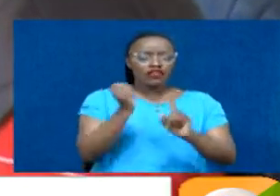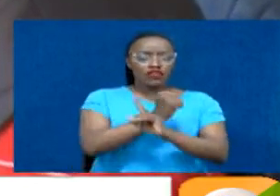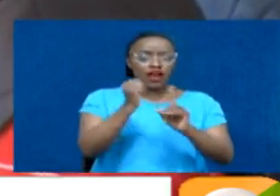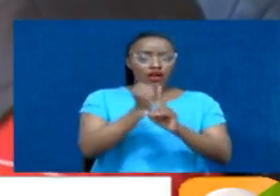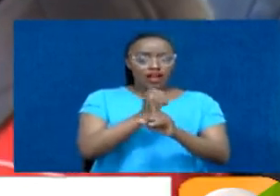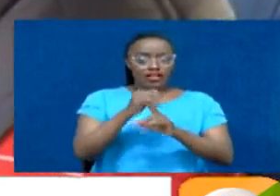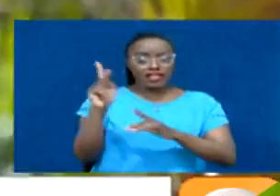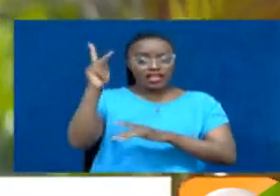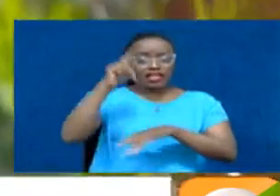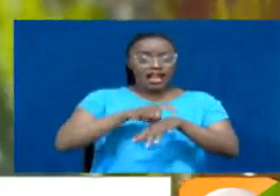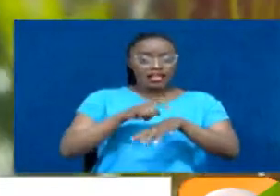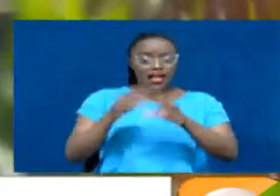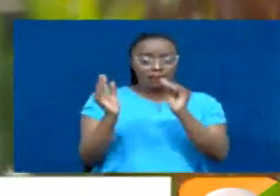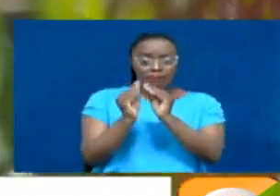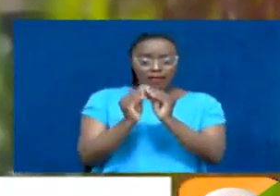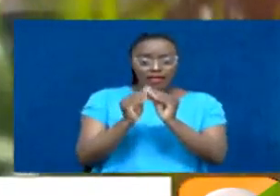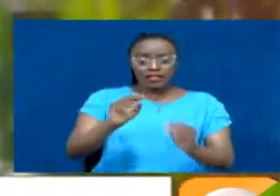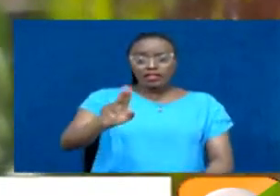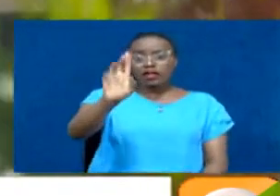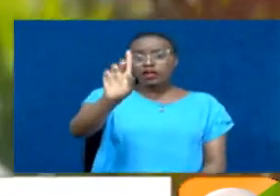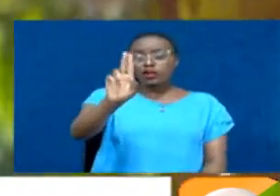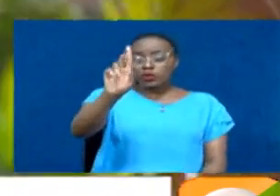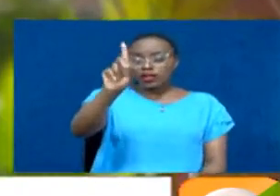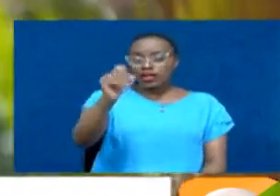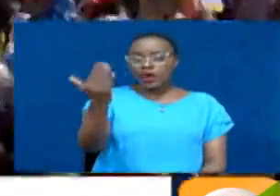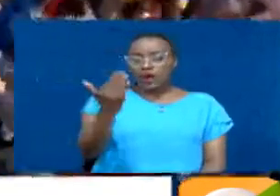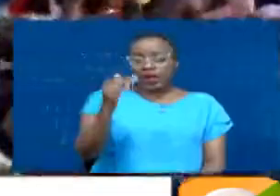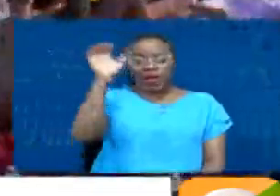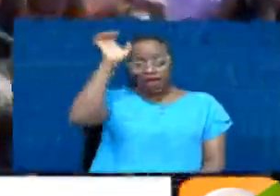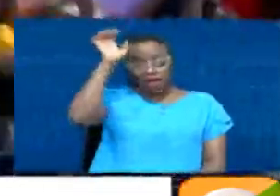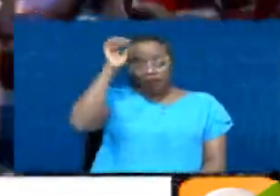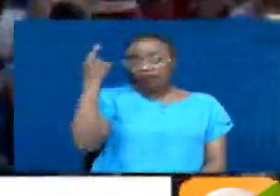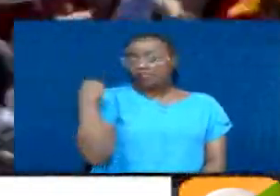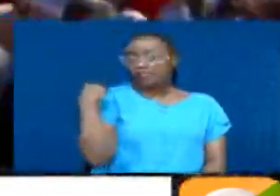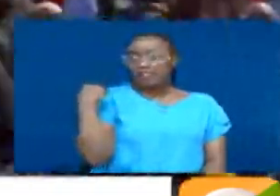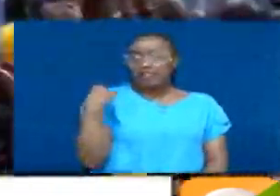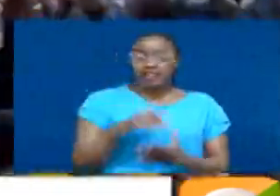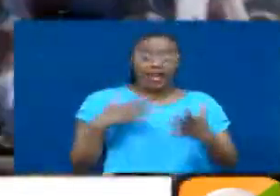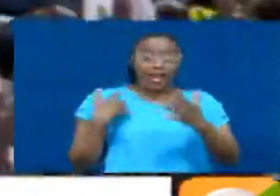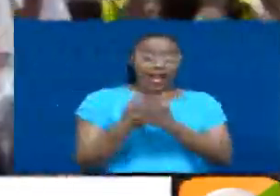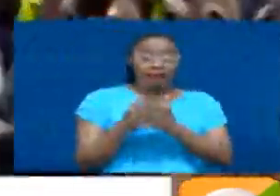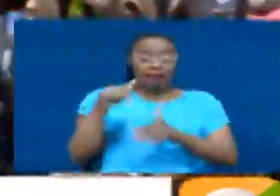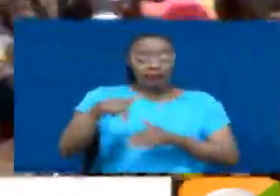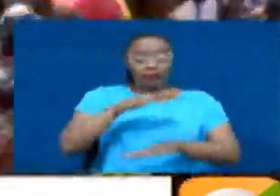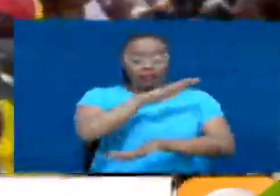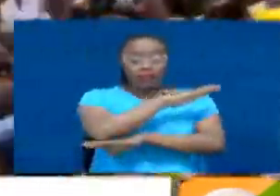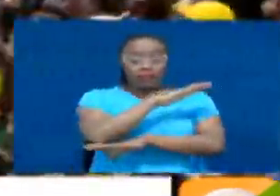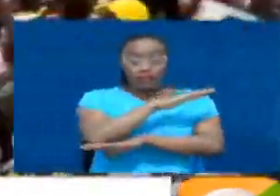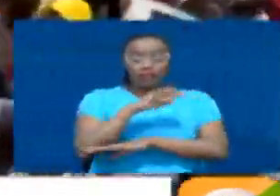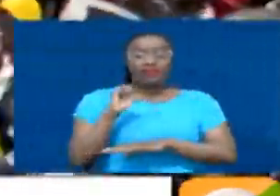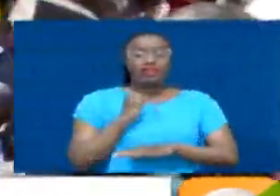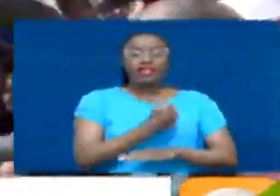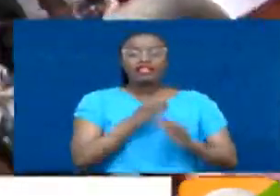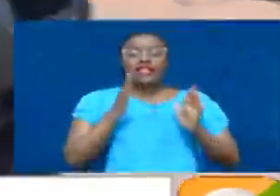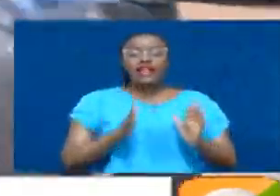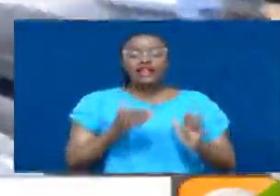nchini wakati wa mkutano wa chama cha UDA mjini Eldoret hapo jana. Hadi kufikia jioni hii,